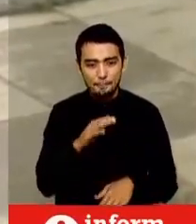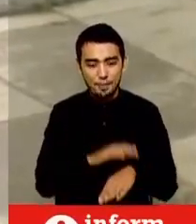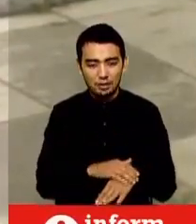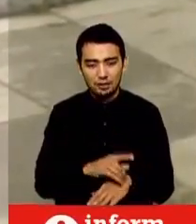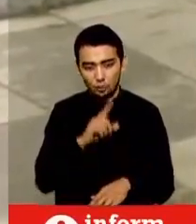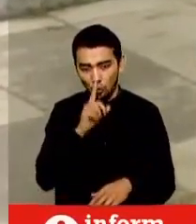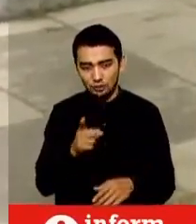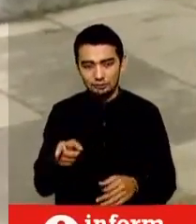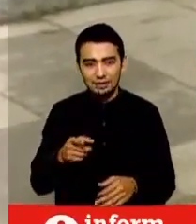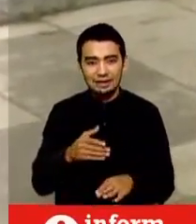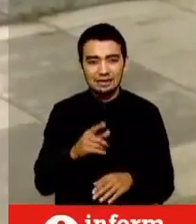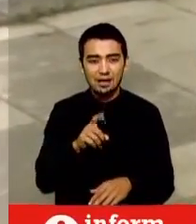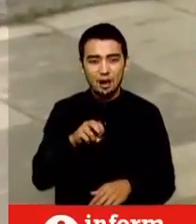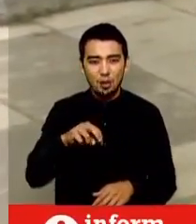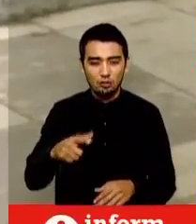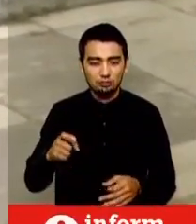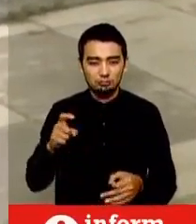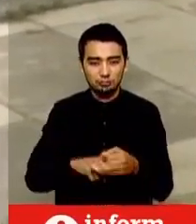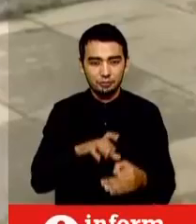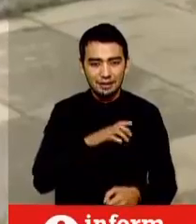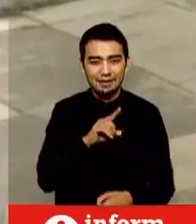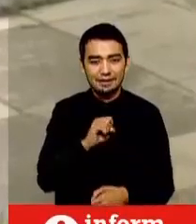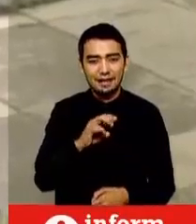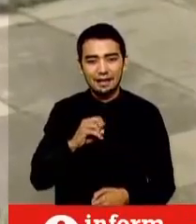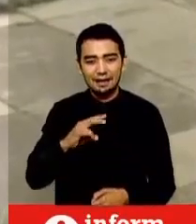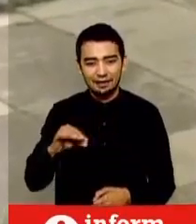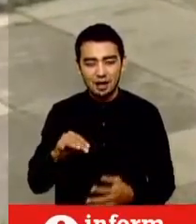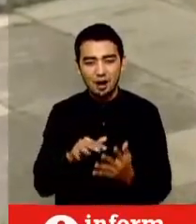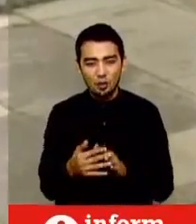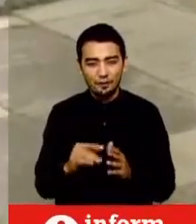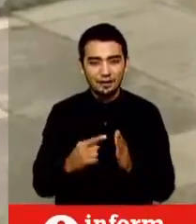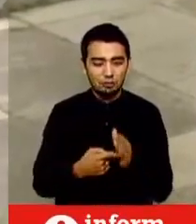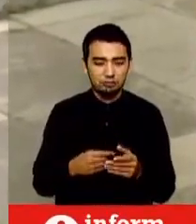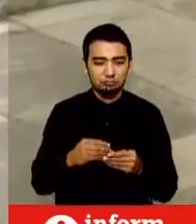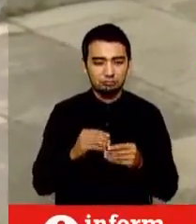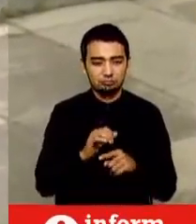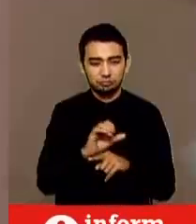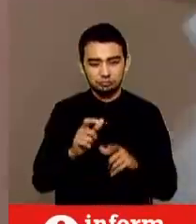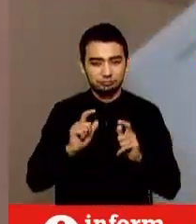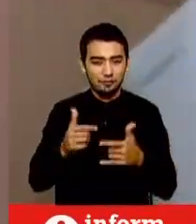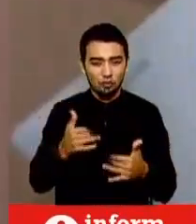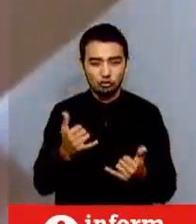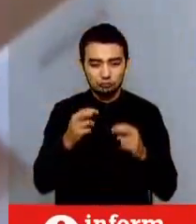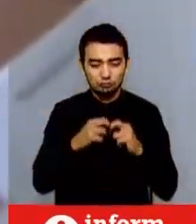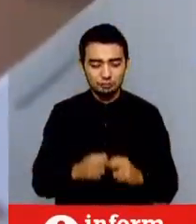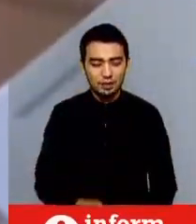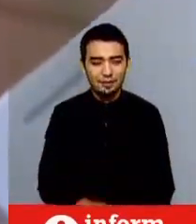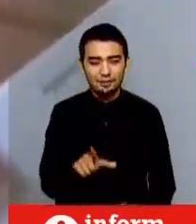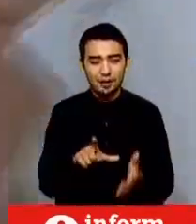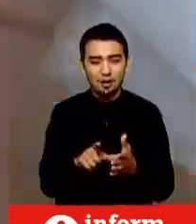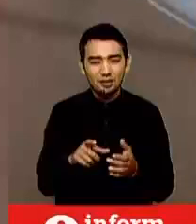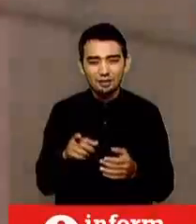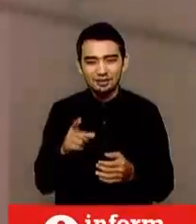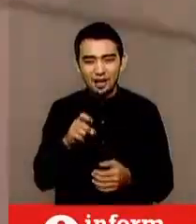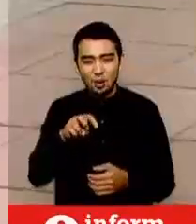кепілге қойылған барлық ақпаратты жинап, Зеренді аудандық сотына талап арызды жібердім. Қазір ол қаралып жатыр. Кепілге салынған жерді